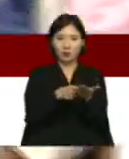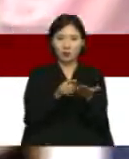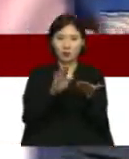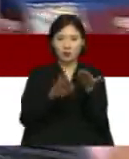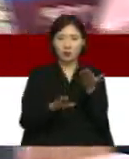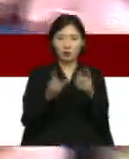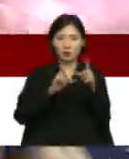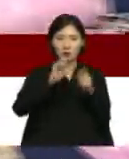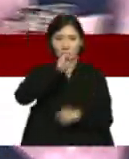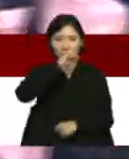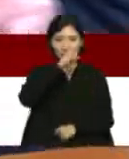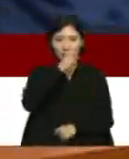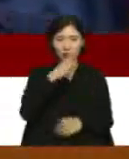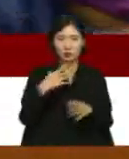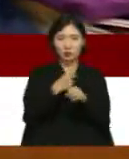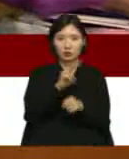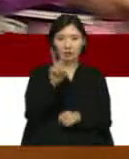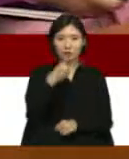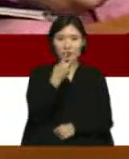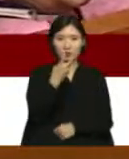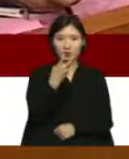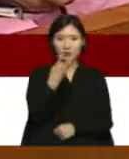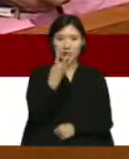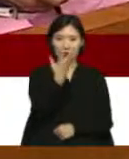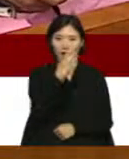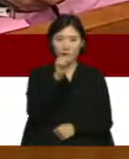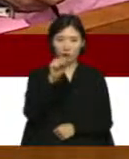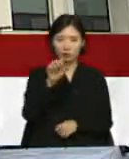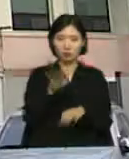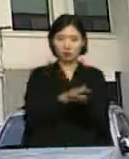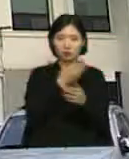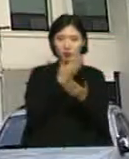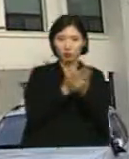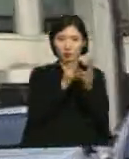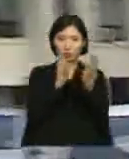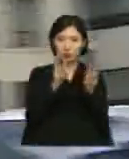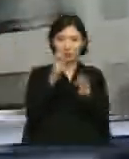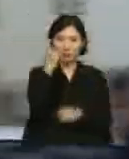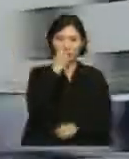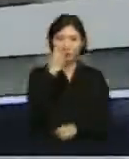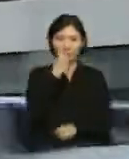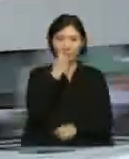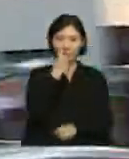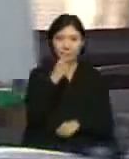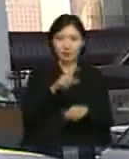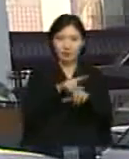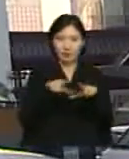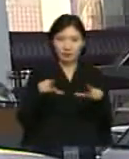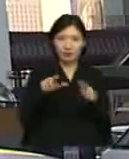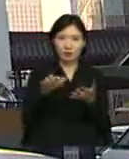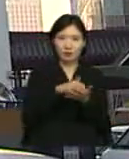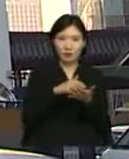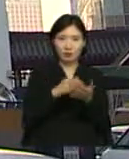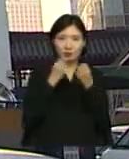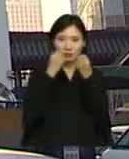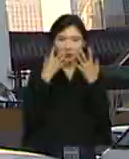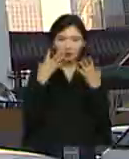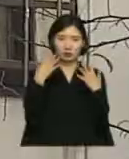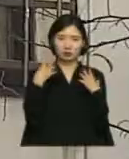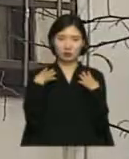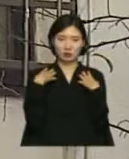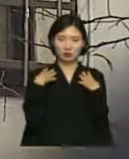추가 경정 예산은 총 224억 원 규모, 주요 사업을 살펴보면 일반 회계에서는 신청사 건립